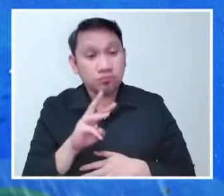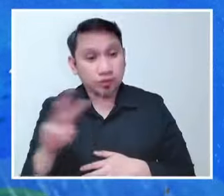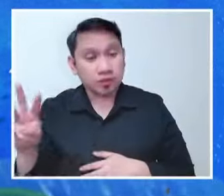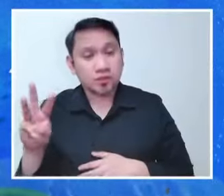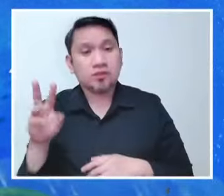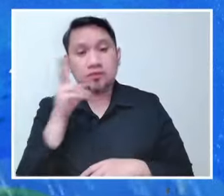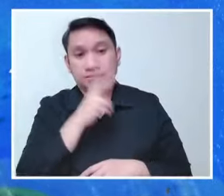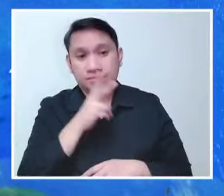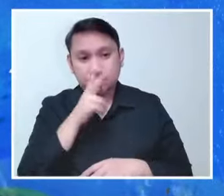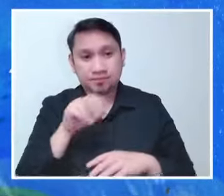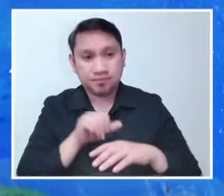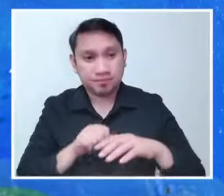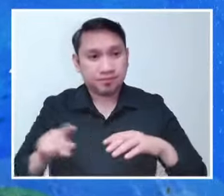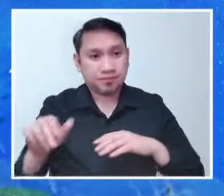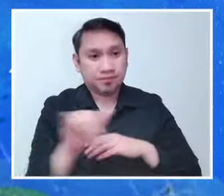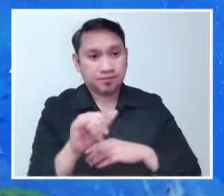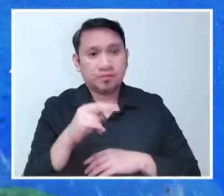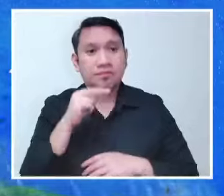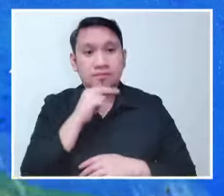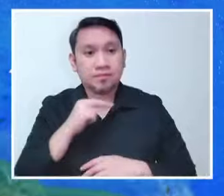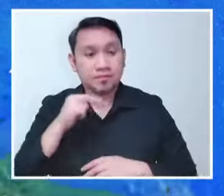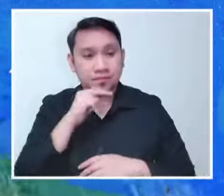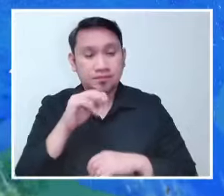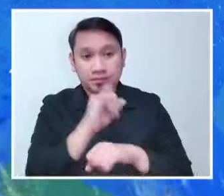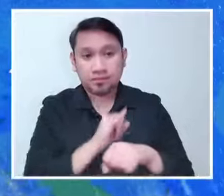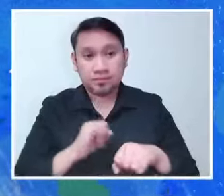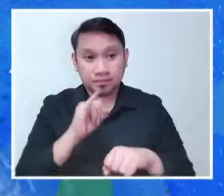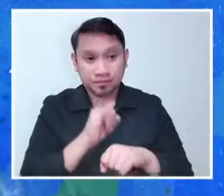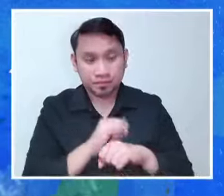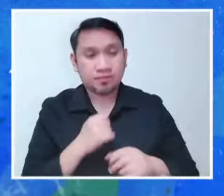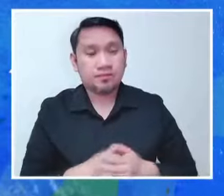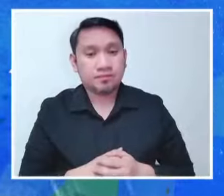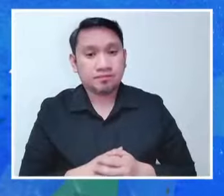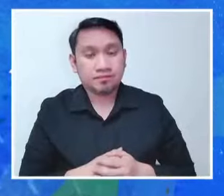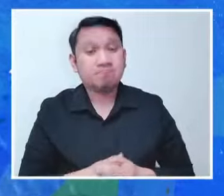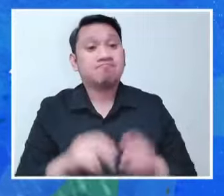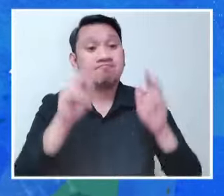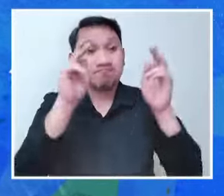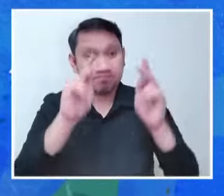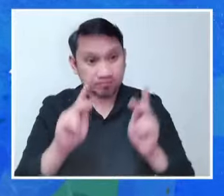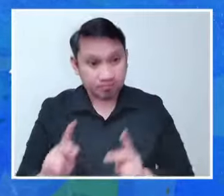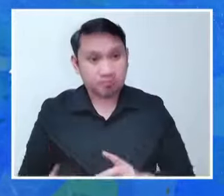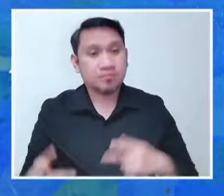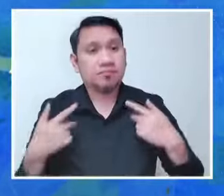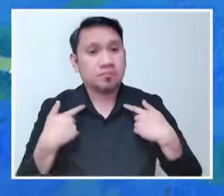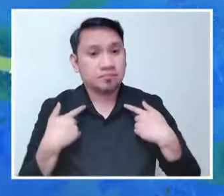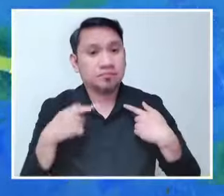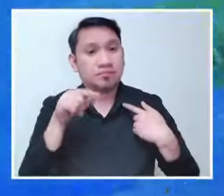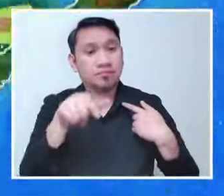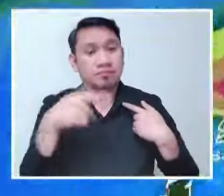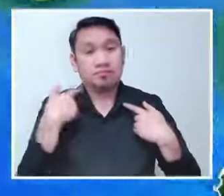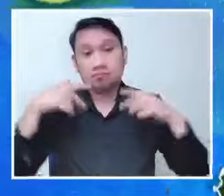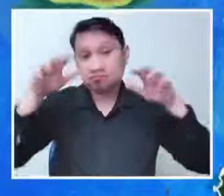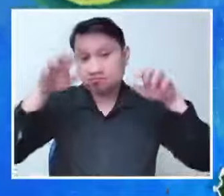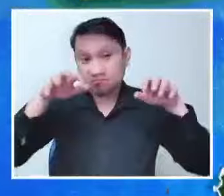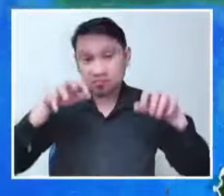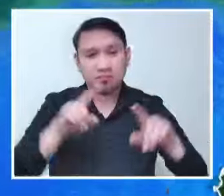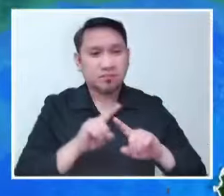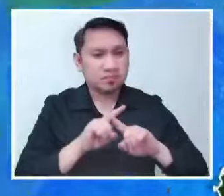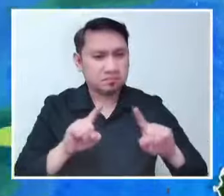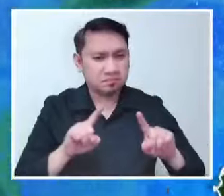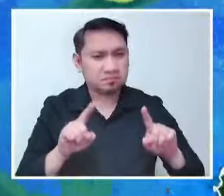Guimaras at Negros Island. Sa Palawan, hapon pa magsisimula ang ulan sa katimugang bahagi. Pero mas matindi